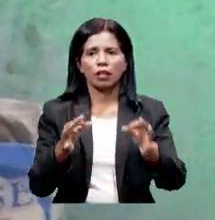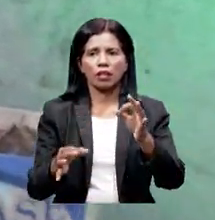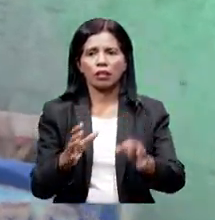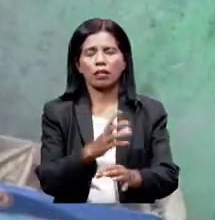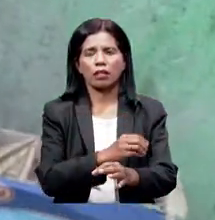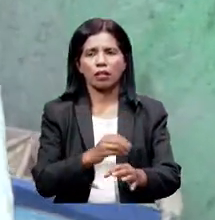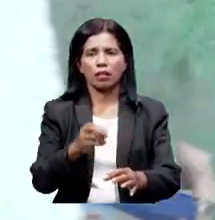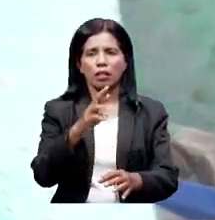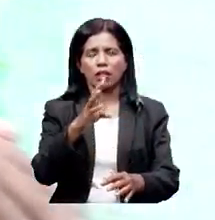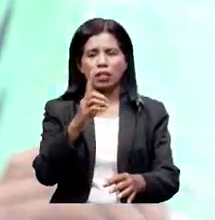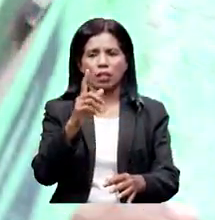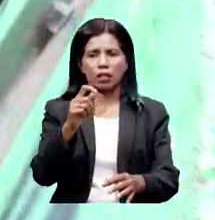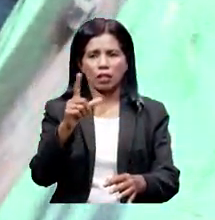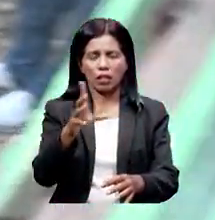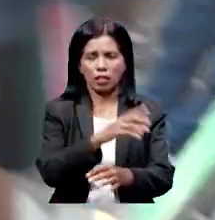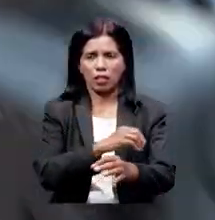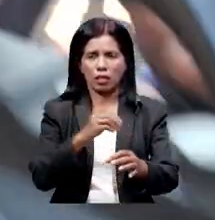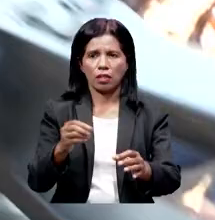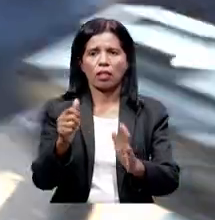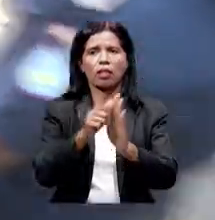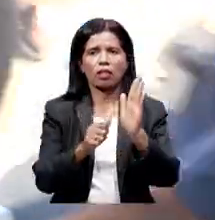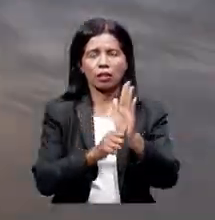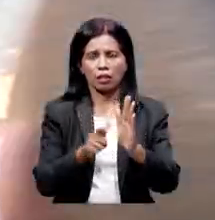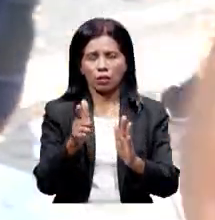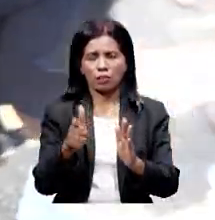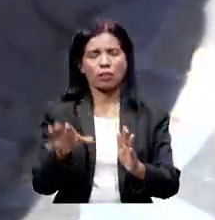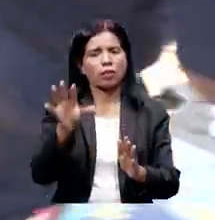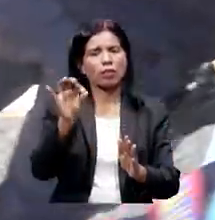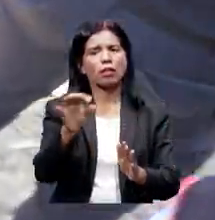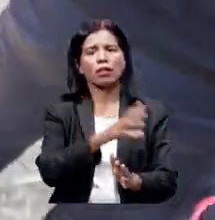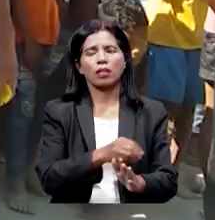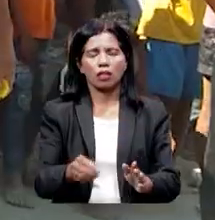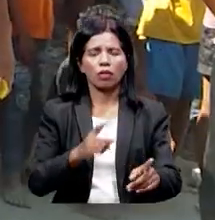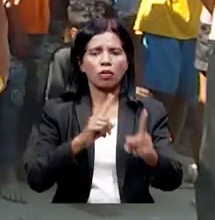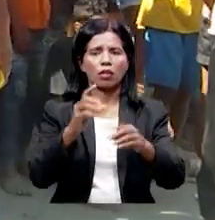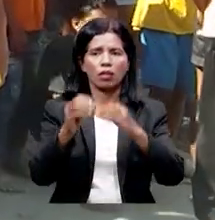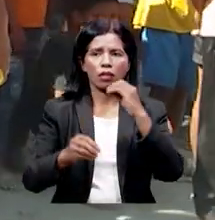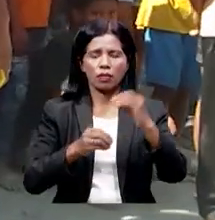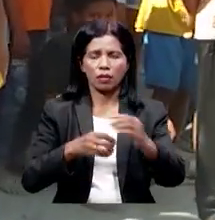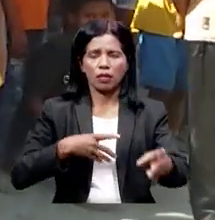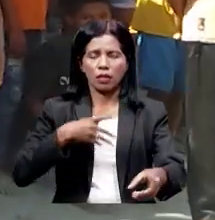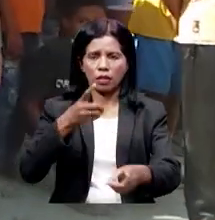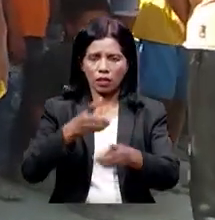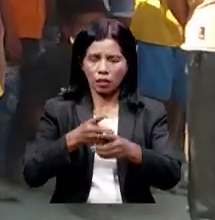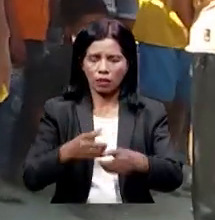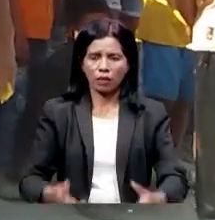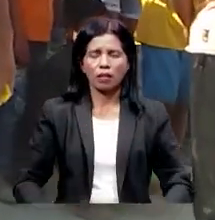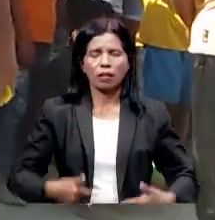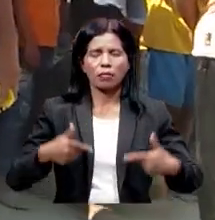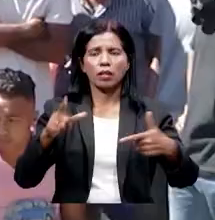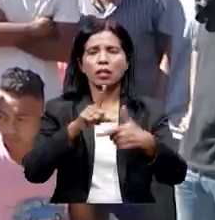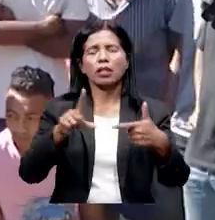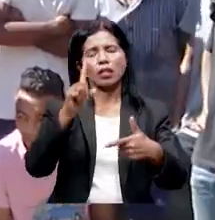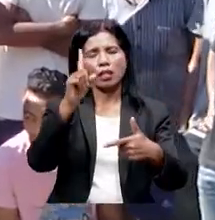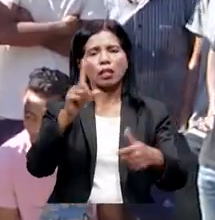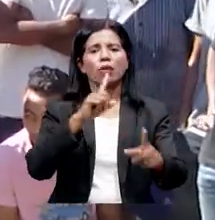Konstitusyon Republika Demokratika Timor-Leste artigura nolor sinsia nebe kualia konaba direitu ba moris iha linya ida